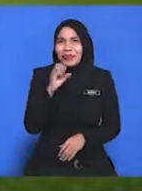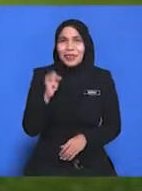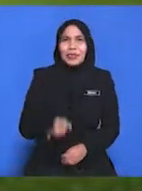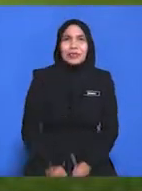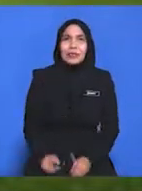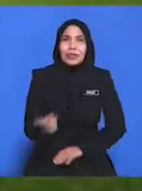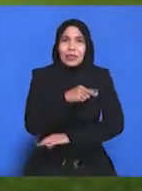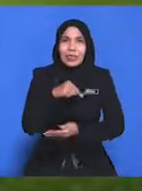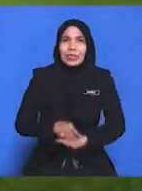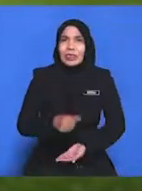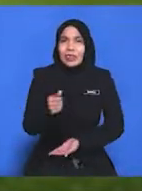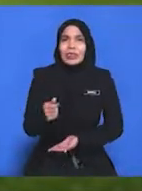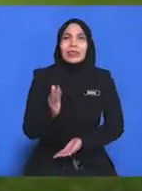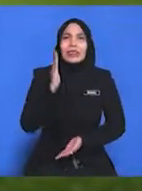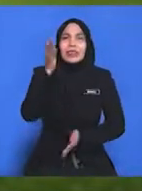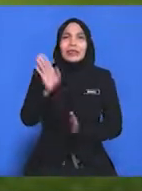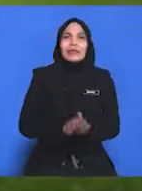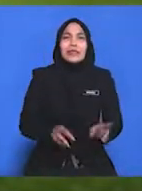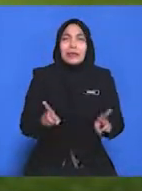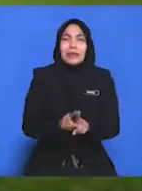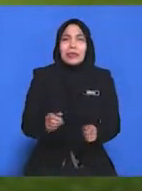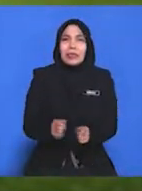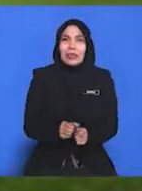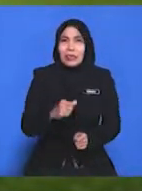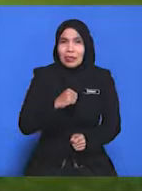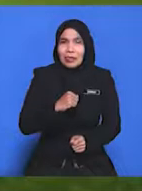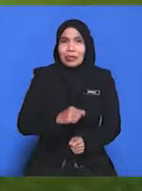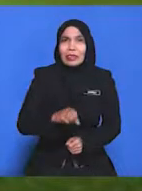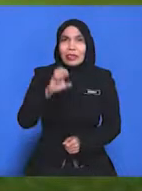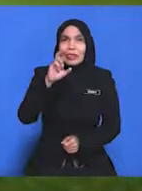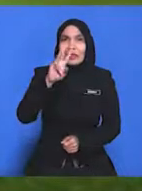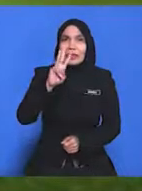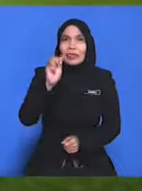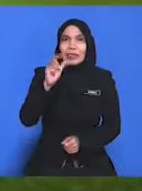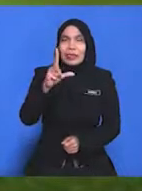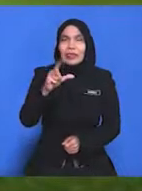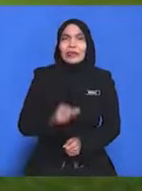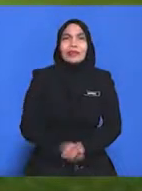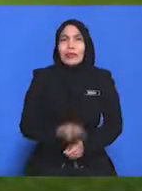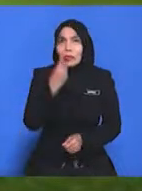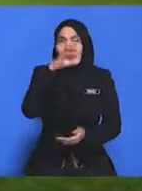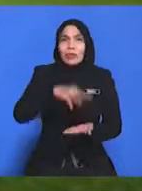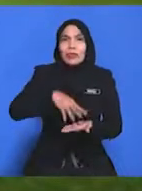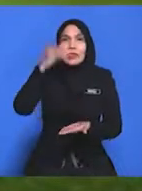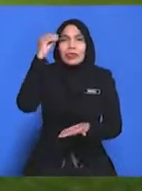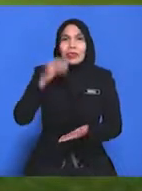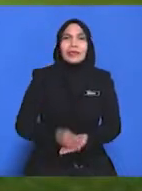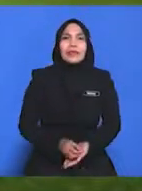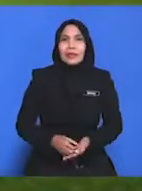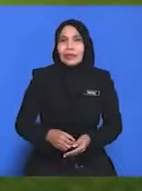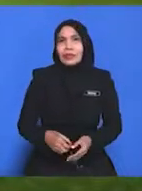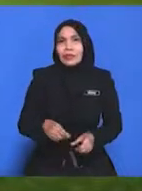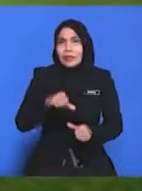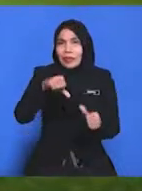Hari ini anda akan bersama dengan saya, Iwal, untuk sesi pembelajaran bagi mata pelajaran